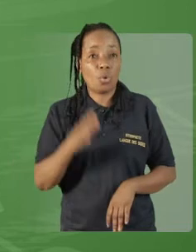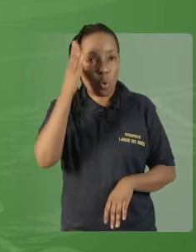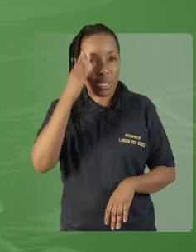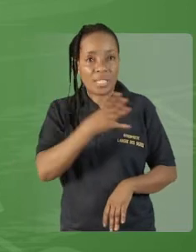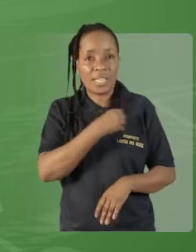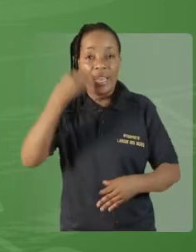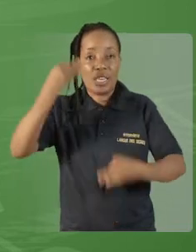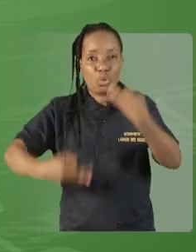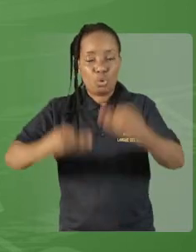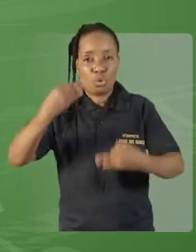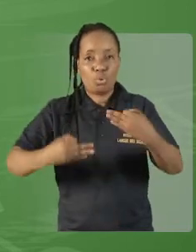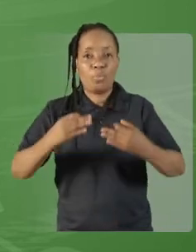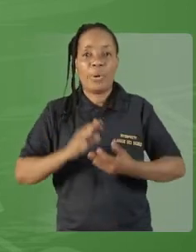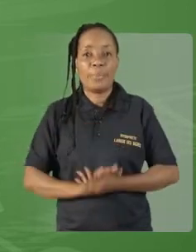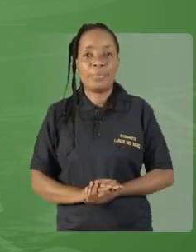jugement.